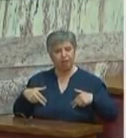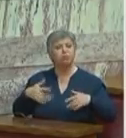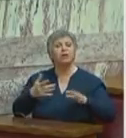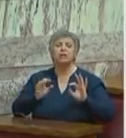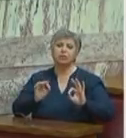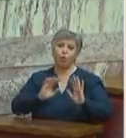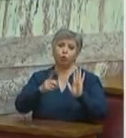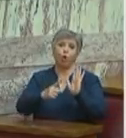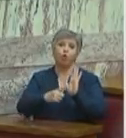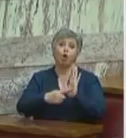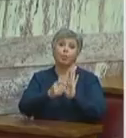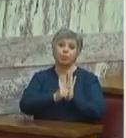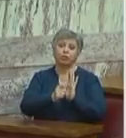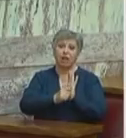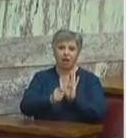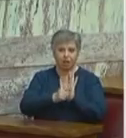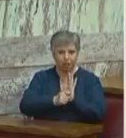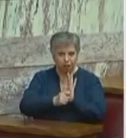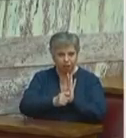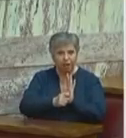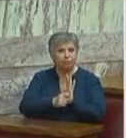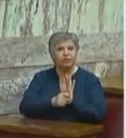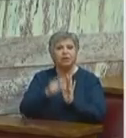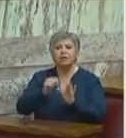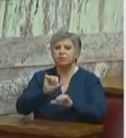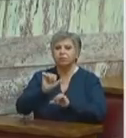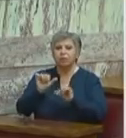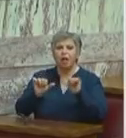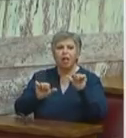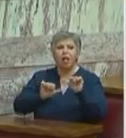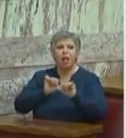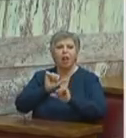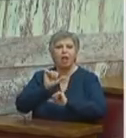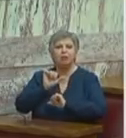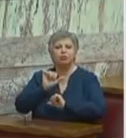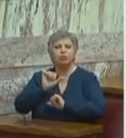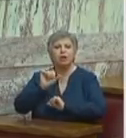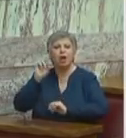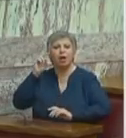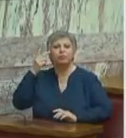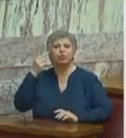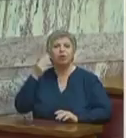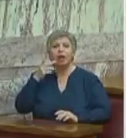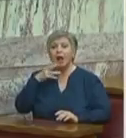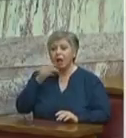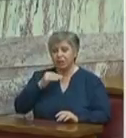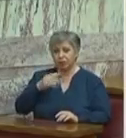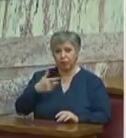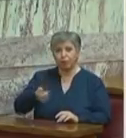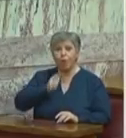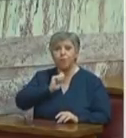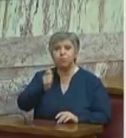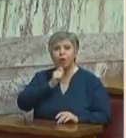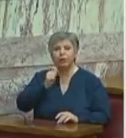νομοθεσία και αλλάζουν γνώμη, δηλαδή σύρονται πίσω από την πολιτική βούληση και τη